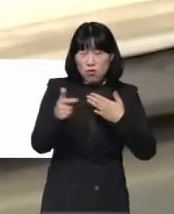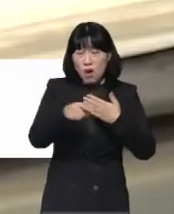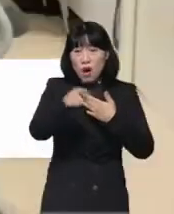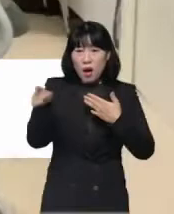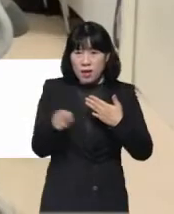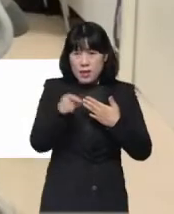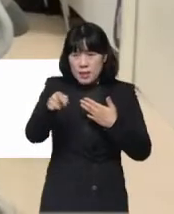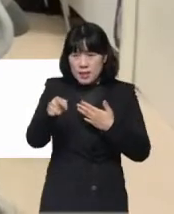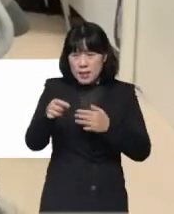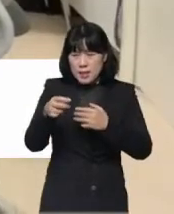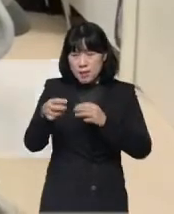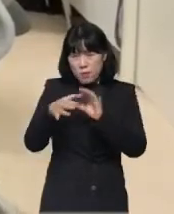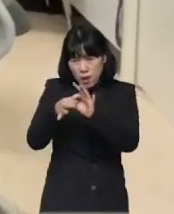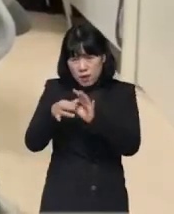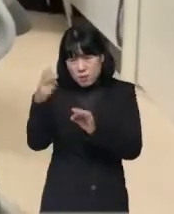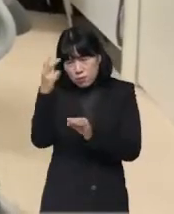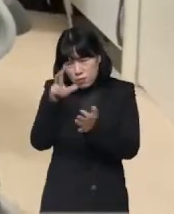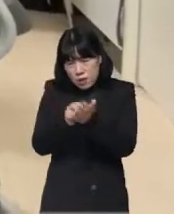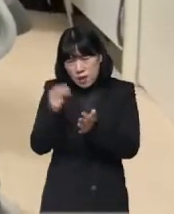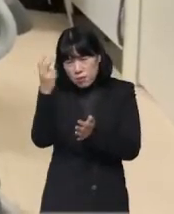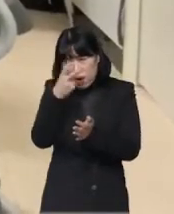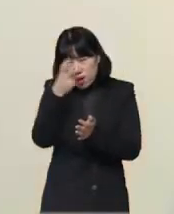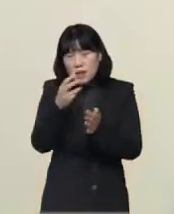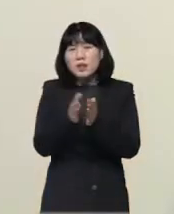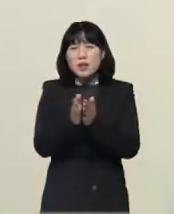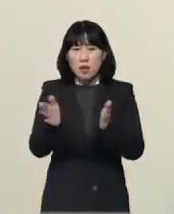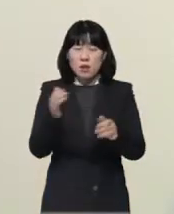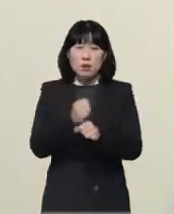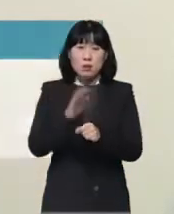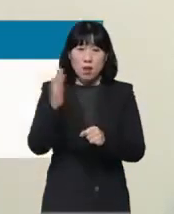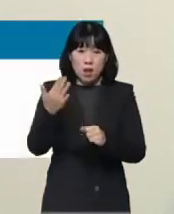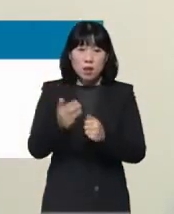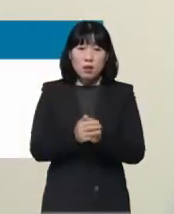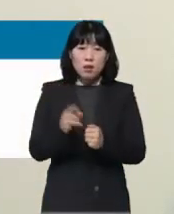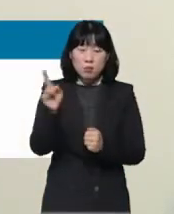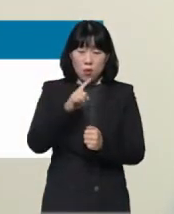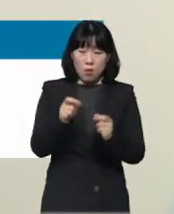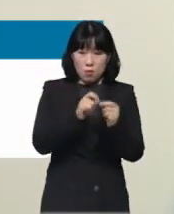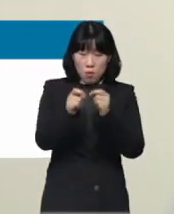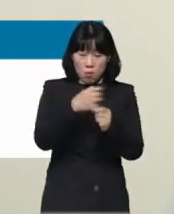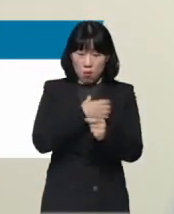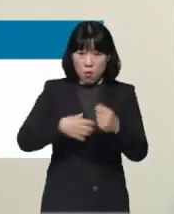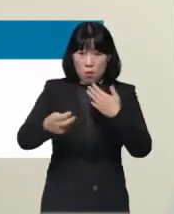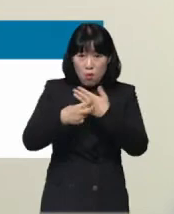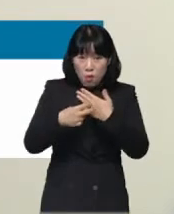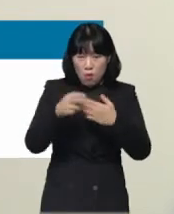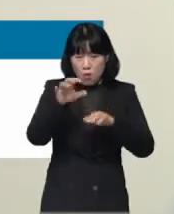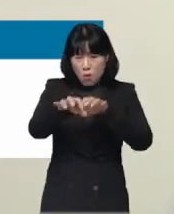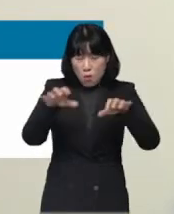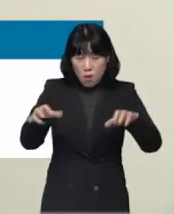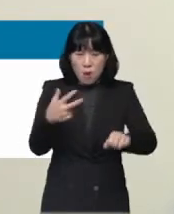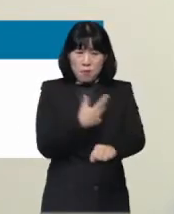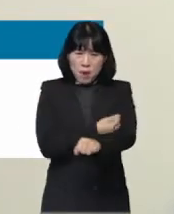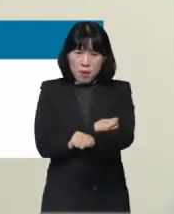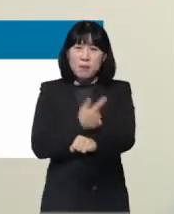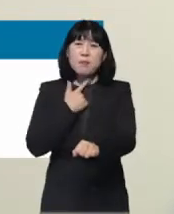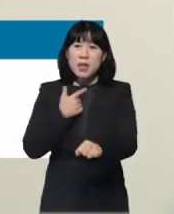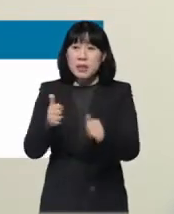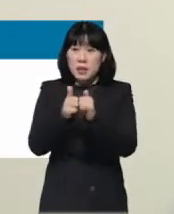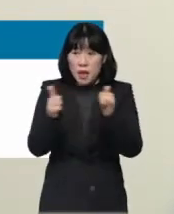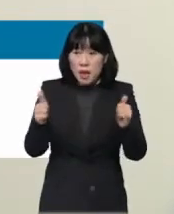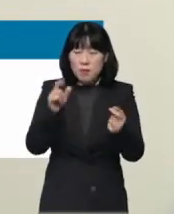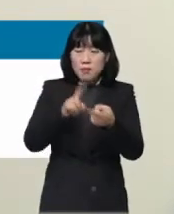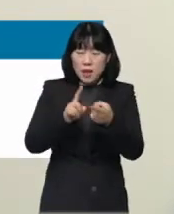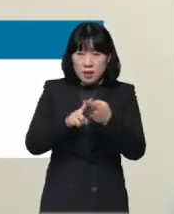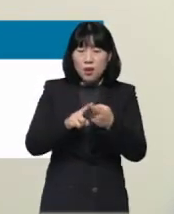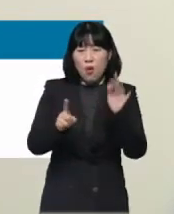의학적 조사에 나섭니다. 기소할 보건진료소, 보건의료원, 그동안 그 접종을 했던 분들을 대상으로 주민